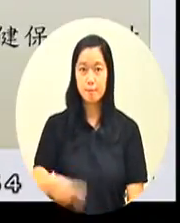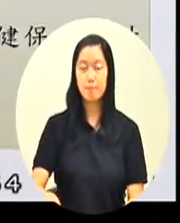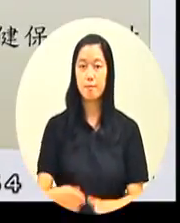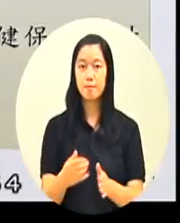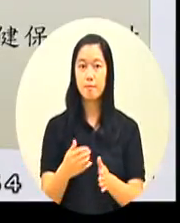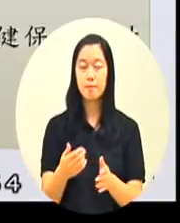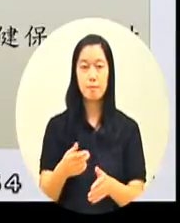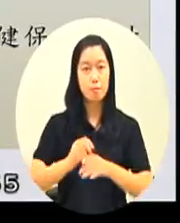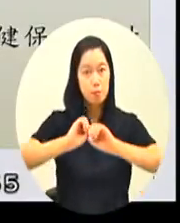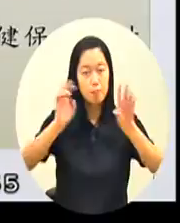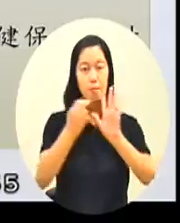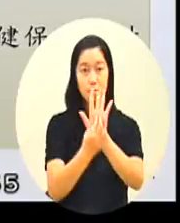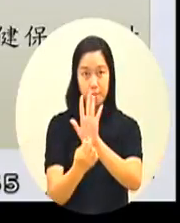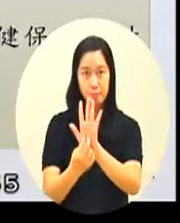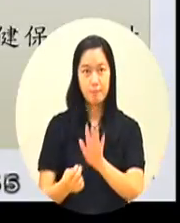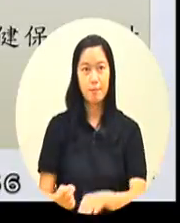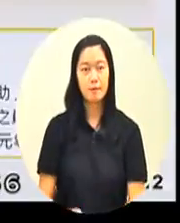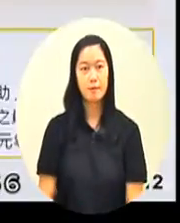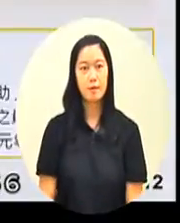这样说明。